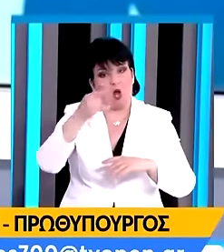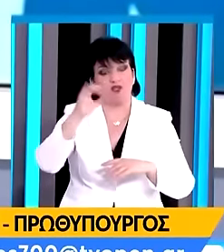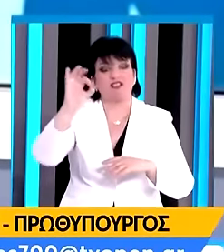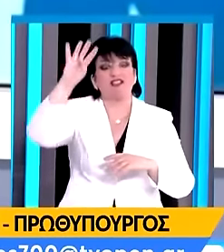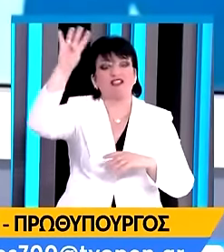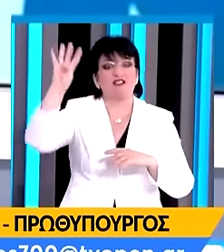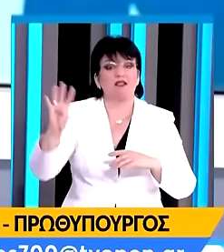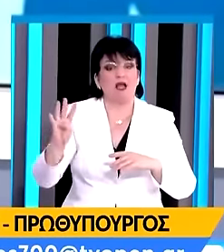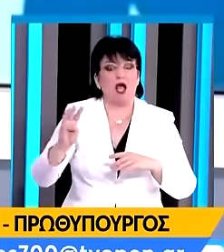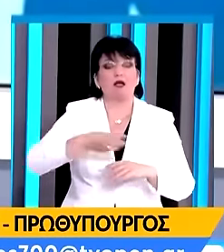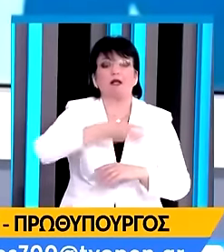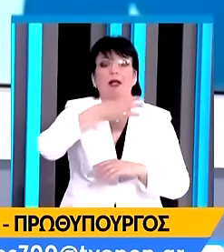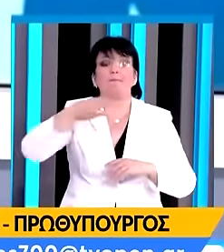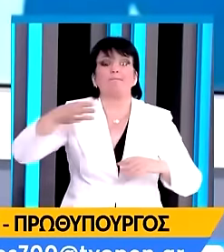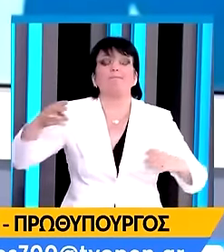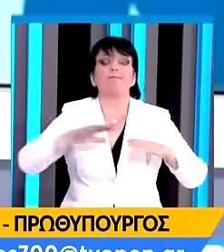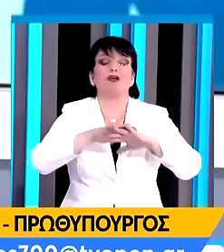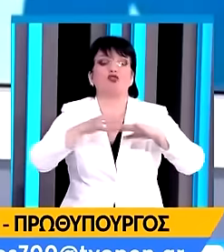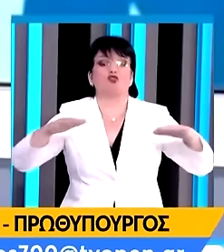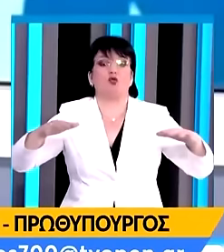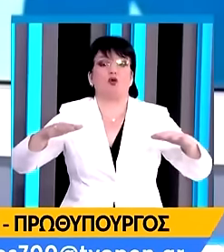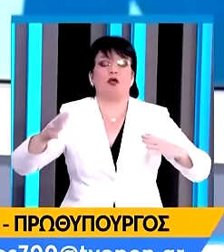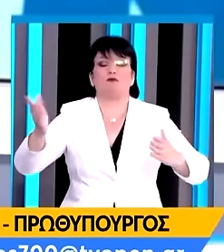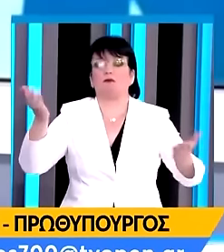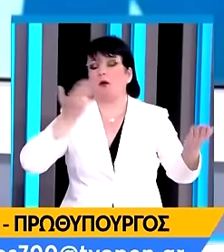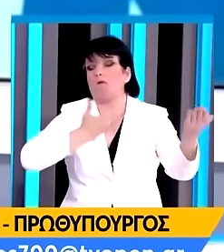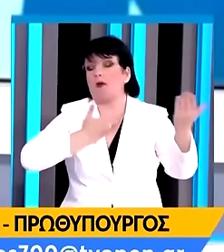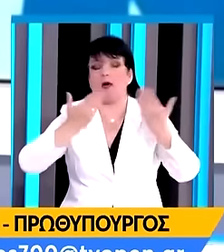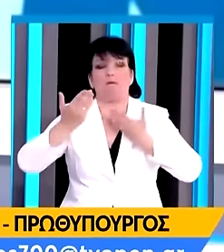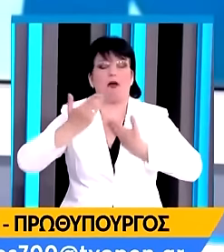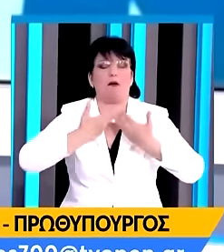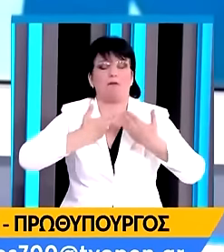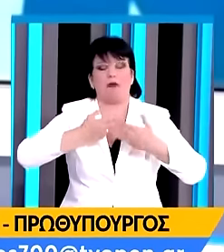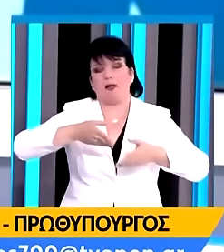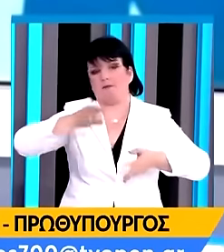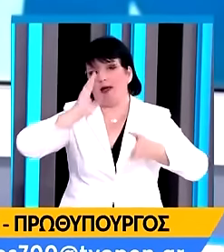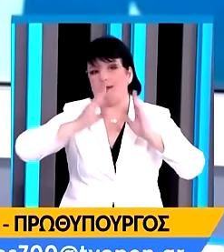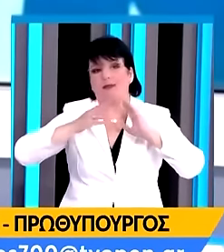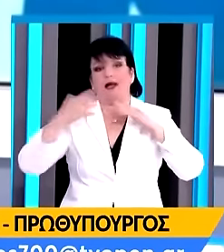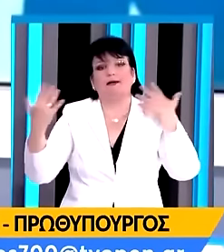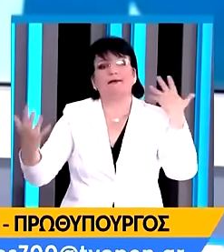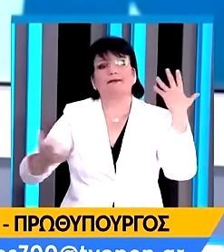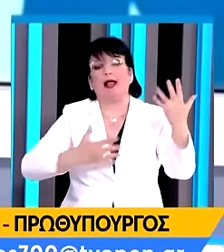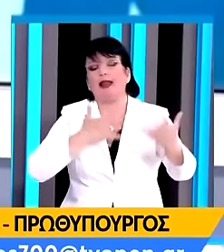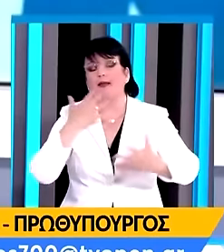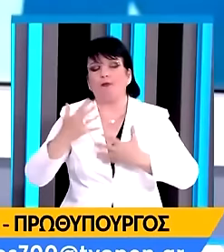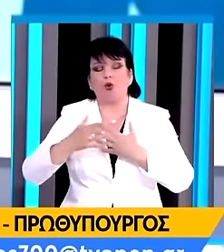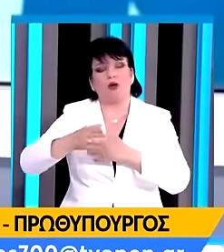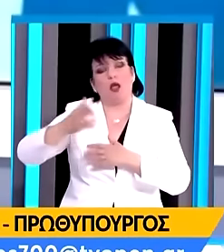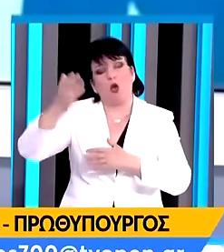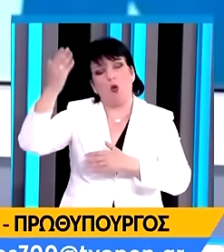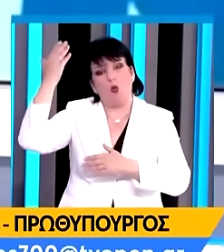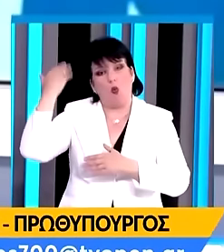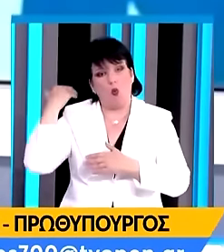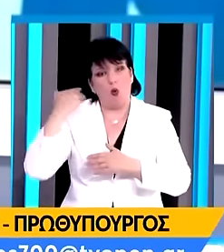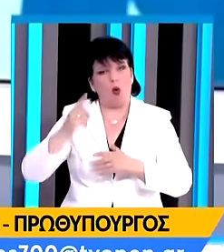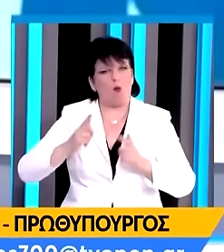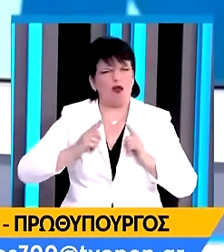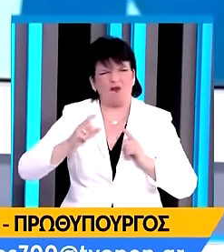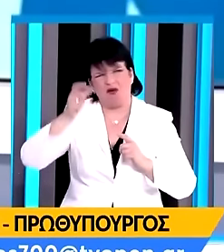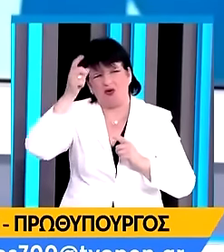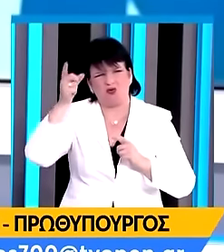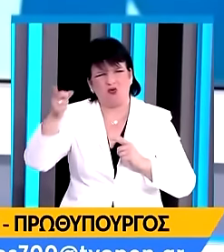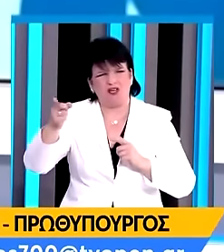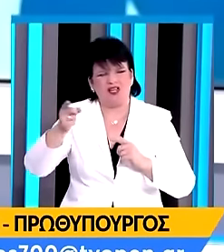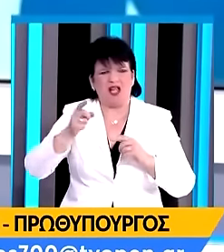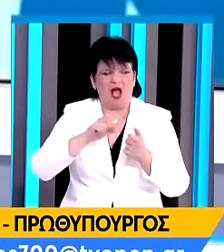και στην Ανατολική Μεσόγειο. Αυτό το ζήτημα μας ταλανίζει παραπάνω από 40 χρόνια. Δεν θα λυθεί από τη μία στιγμή στην άλλη, ούτε και περιμένω από την Τουρκία από τη